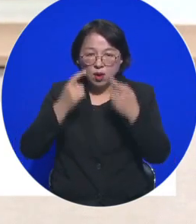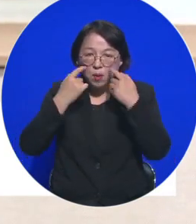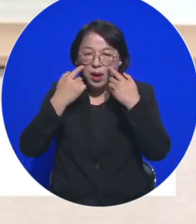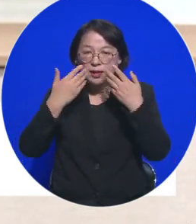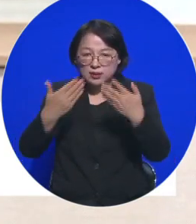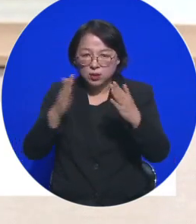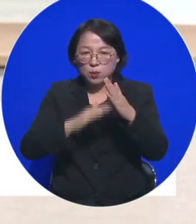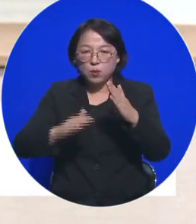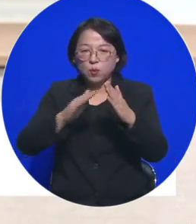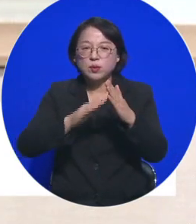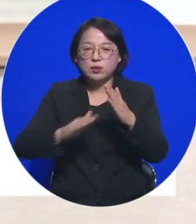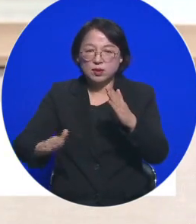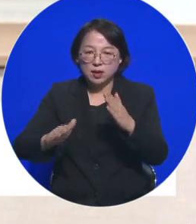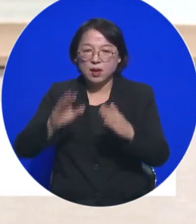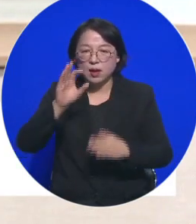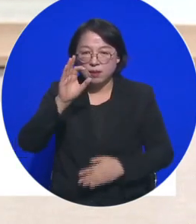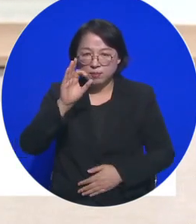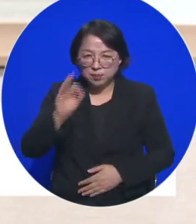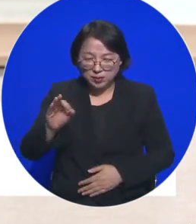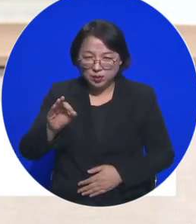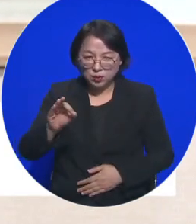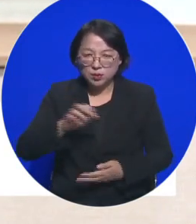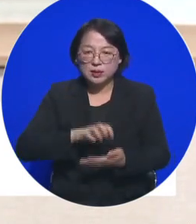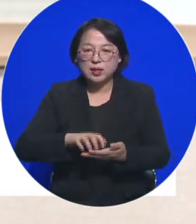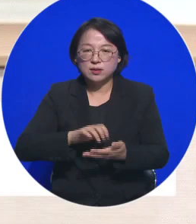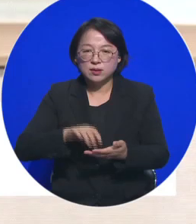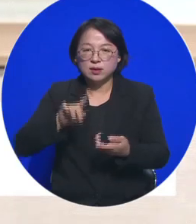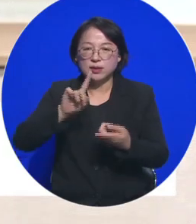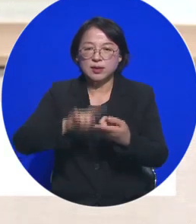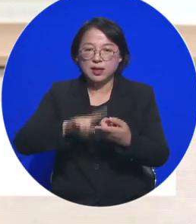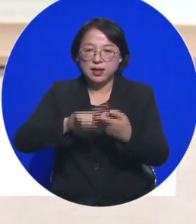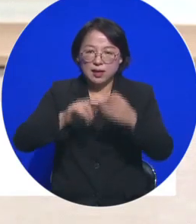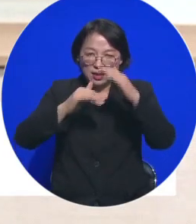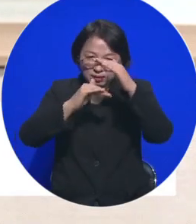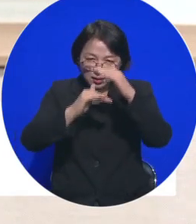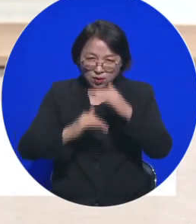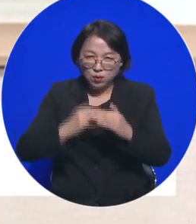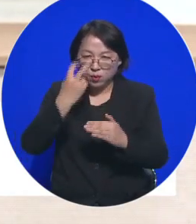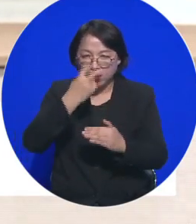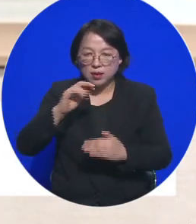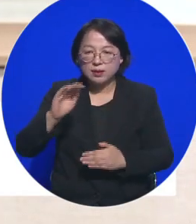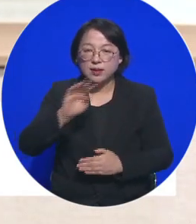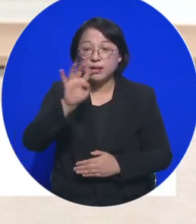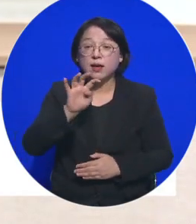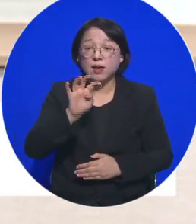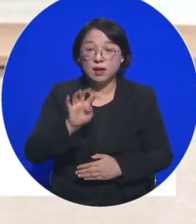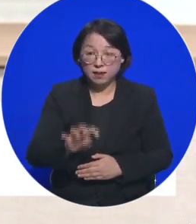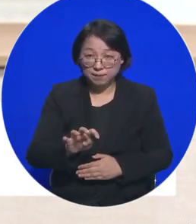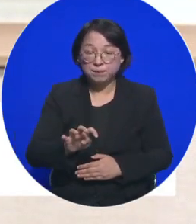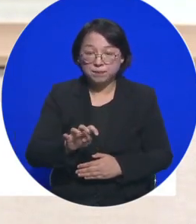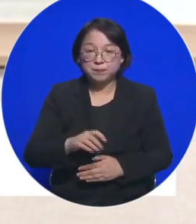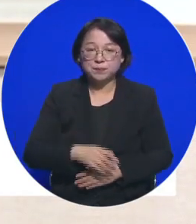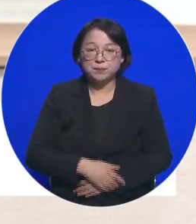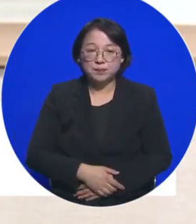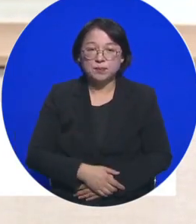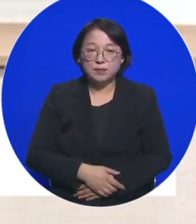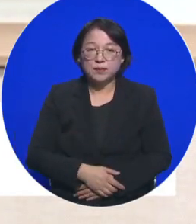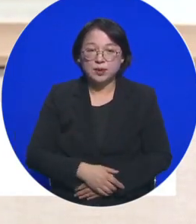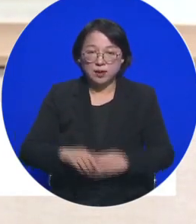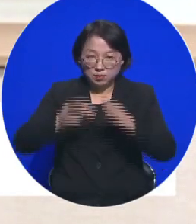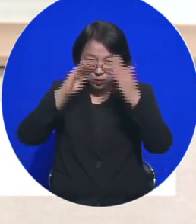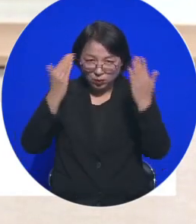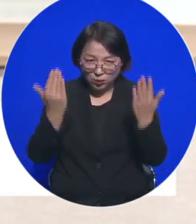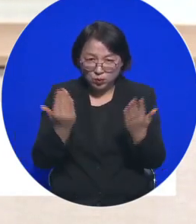그런 비용 산정과 그에 대한 내용적인 관리가 되고 있는가 이런 것을 좀